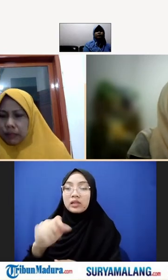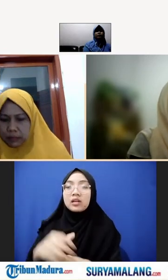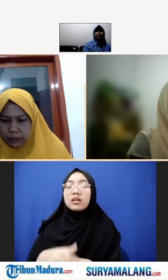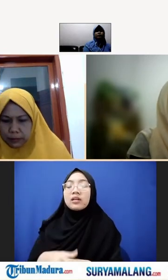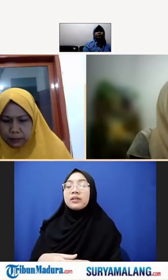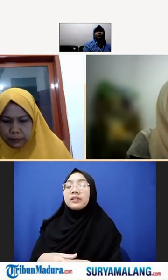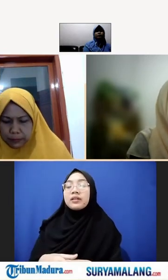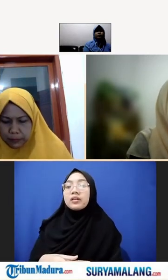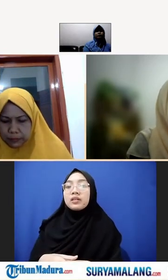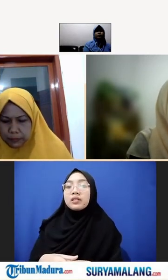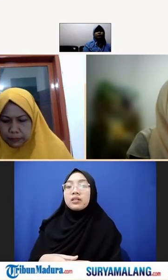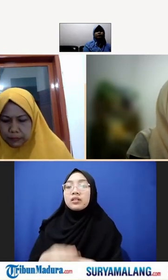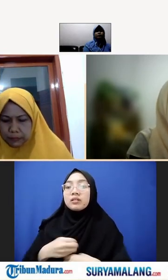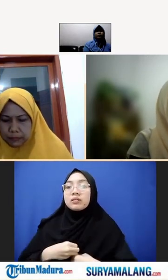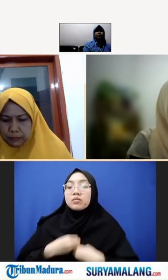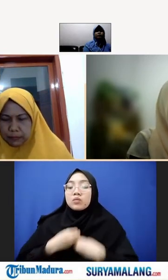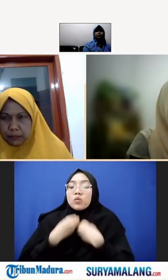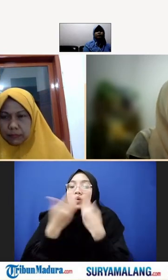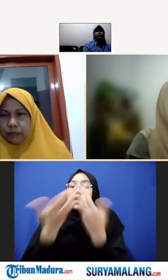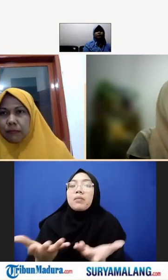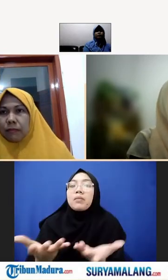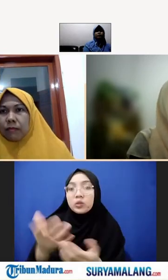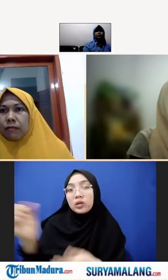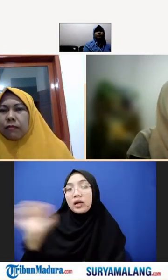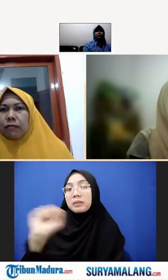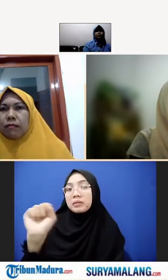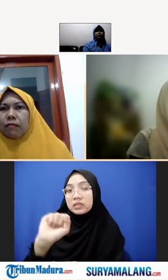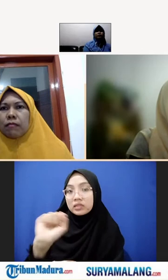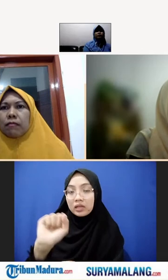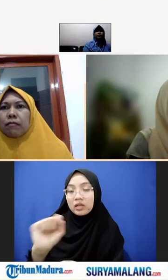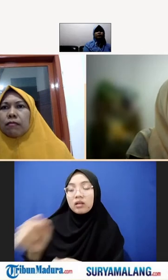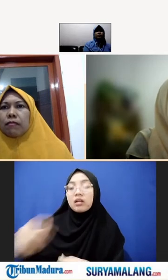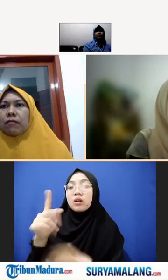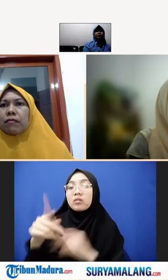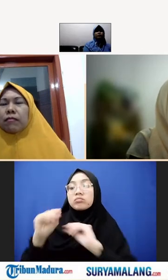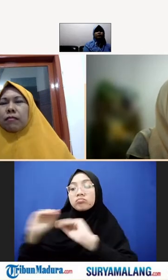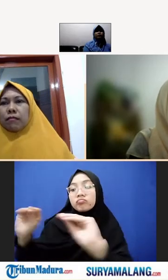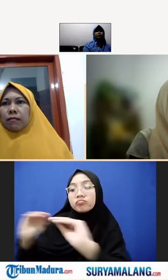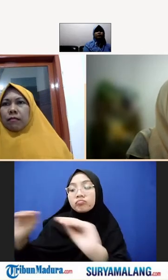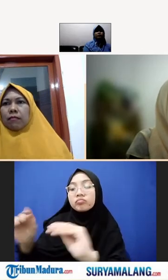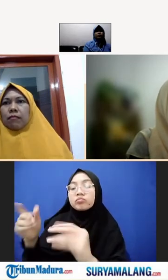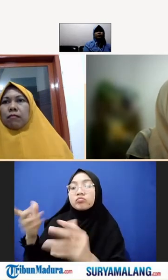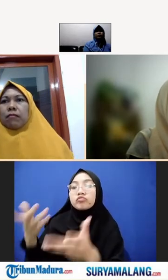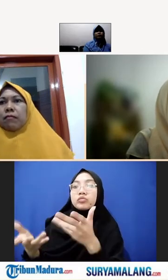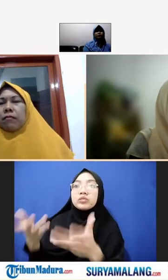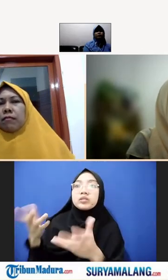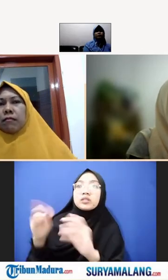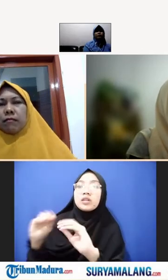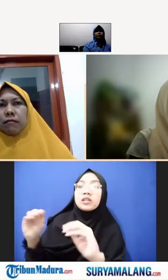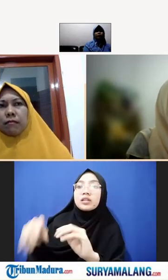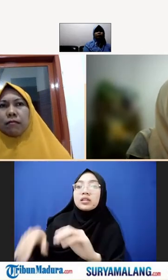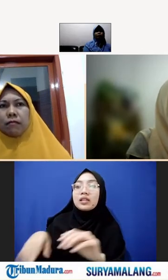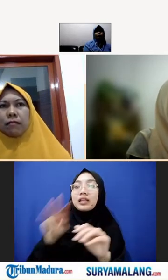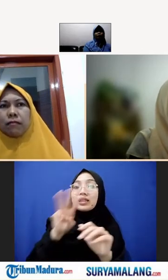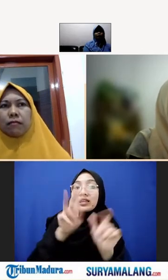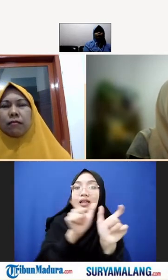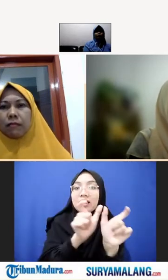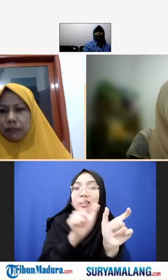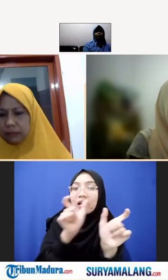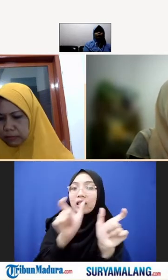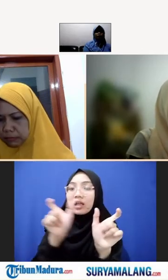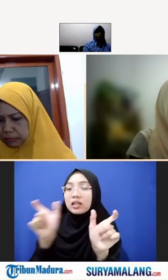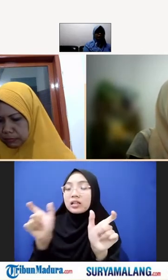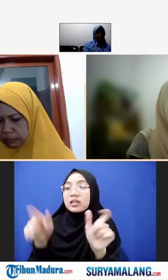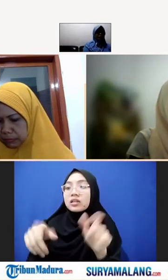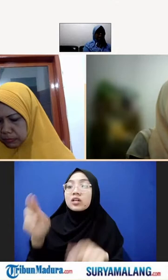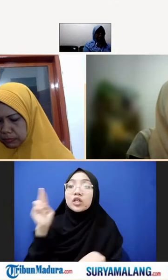bisa mengungkapkan. Dan kalau kita ajarkan untuk mengungkapkan 3 kata seperti ibu